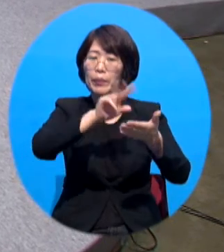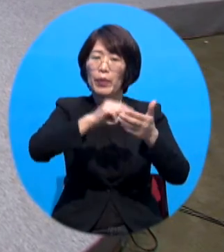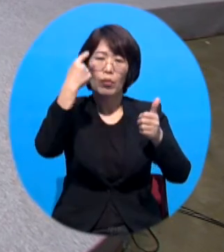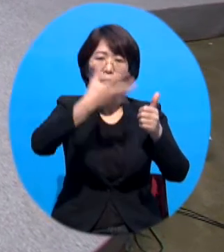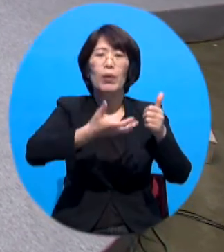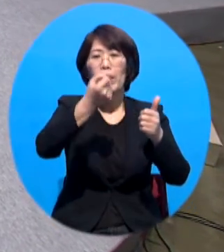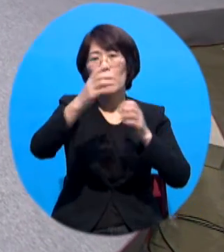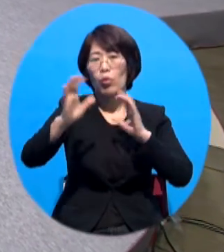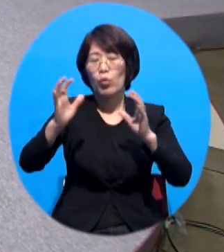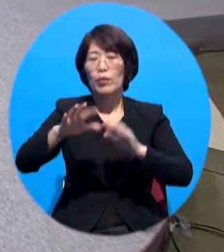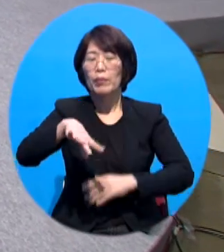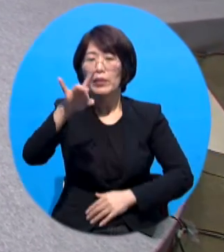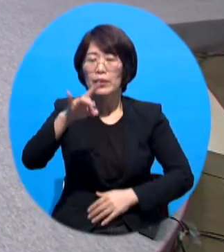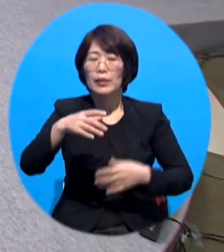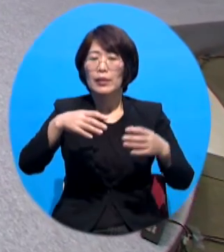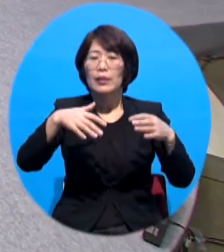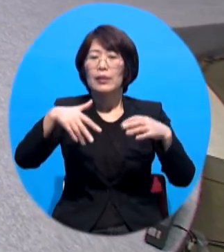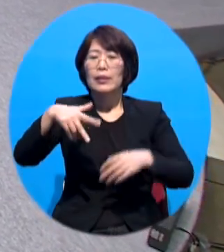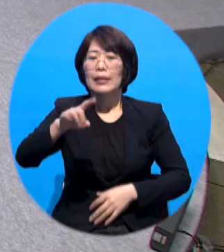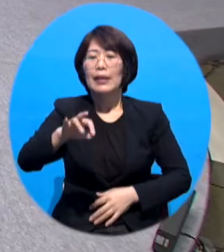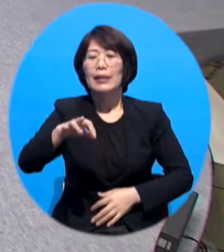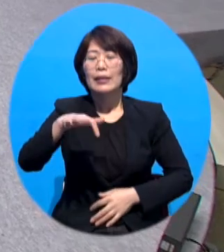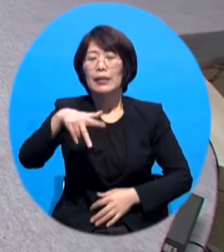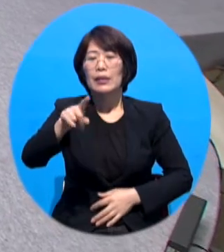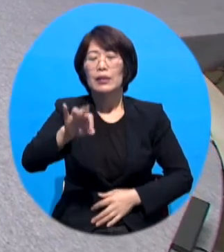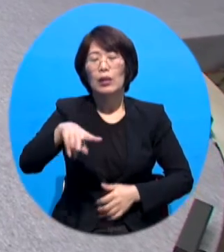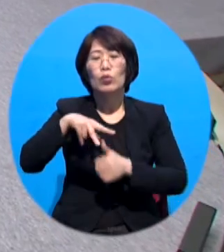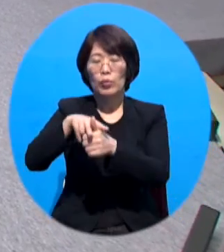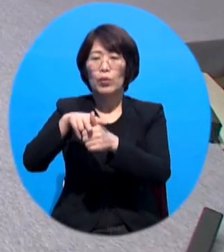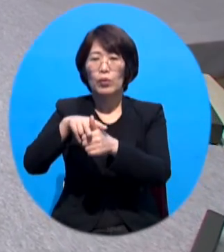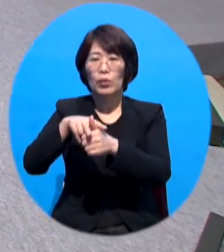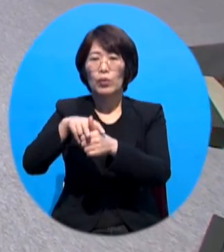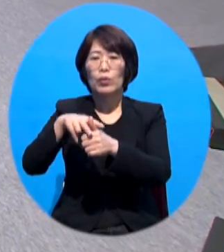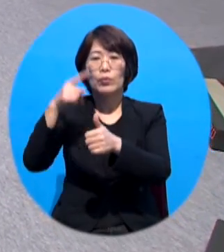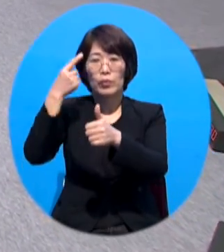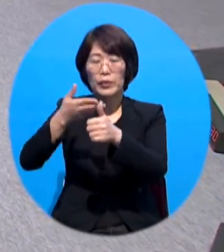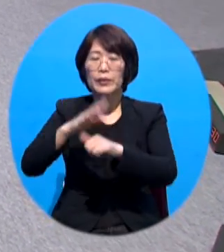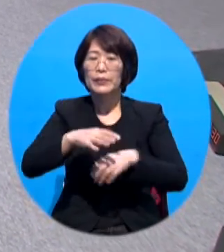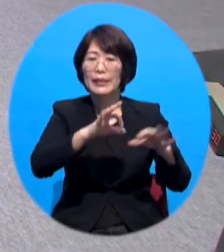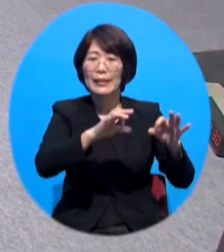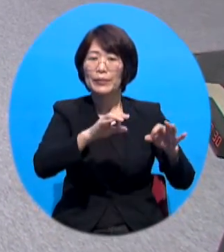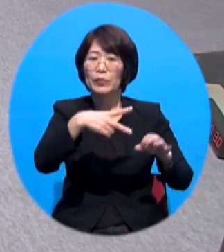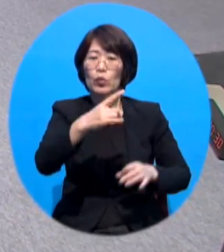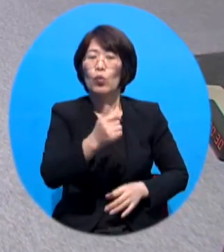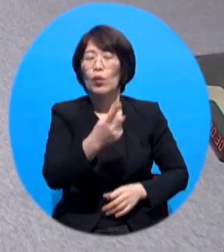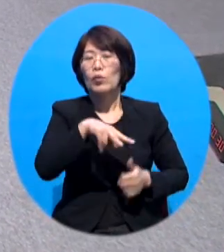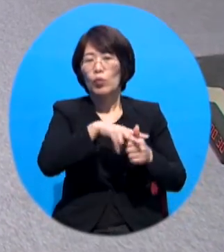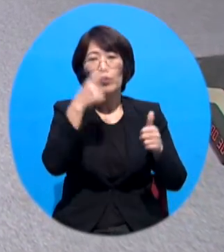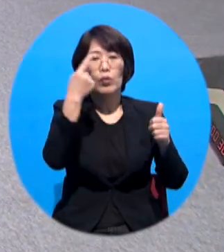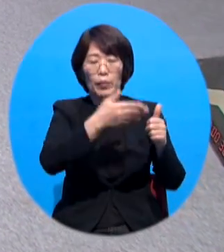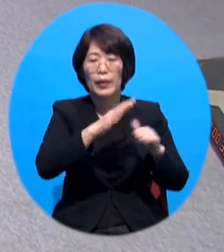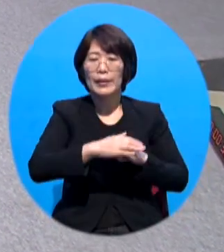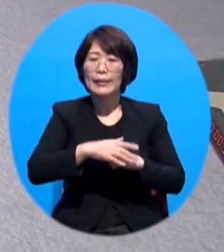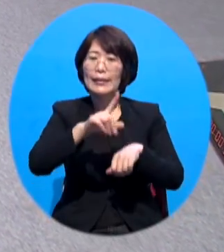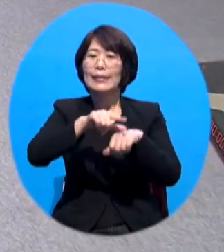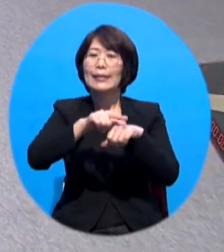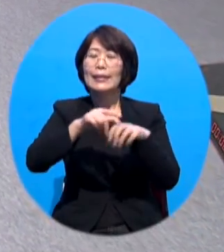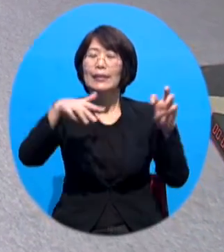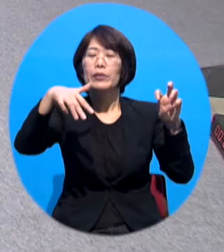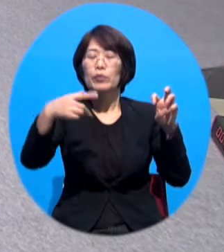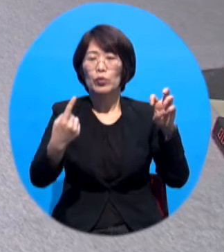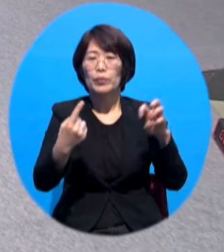입니다 이번에는 먼저 장 소 금 후보에게 주도권을 드리겠습니다 김동하 누구에게 질문 해 주시구요 질문 시간 30초